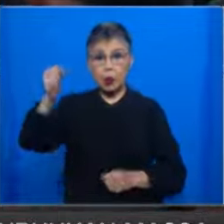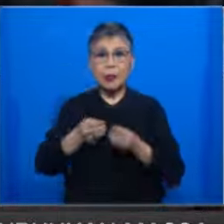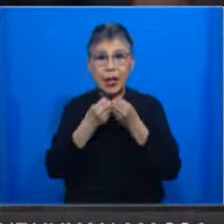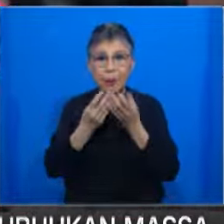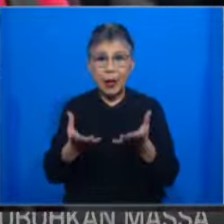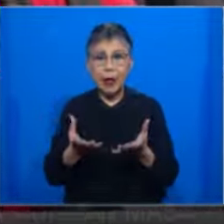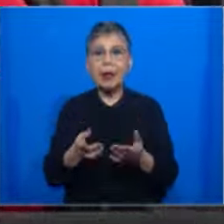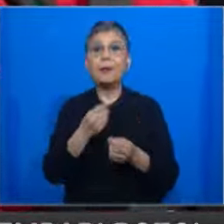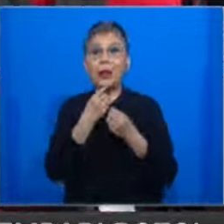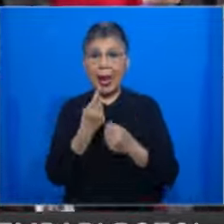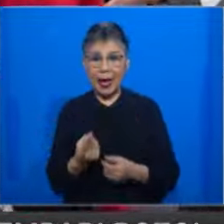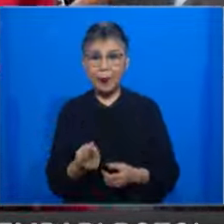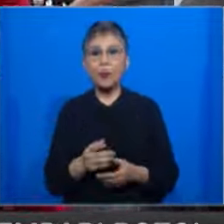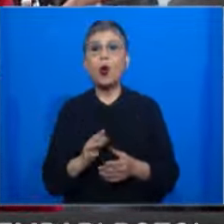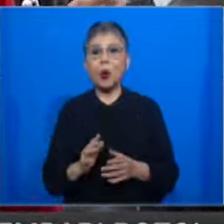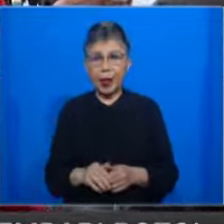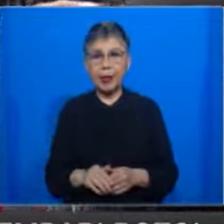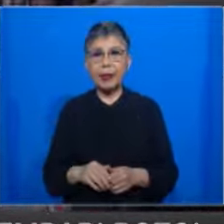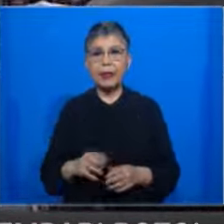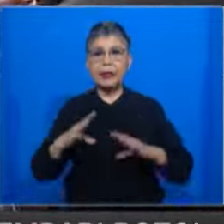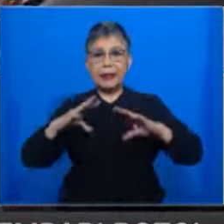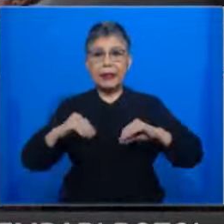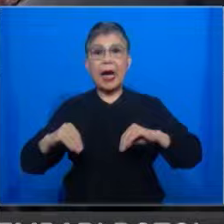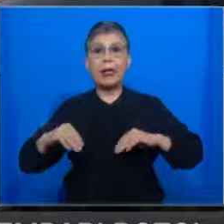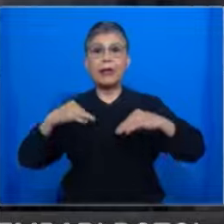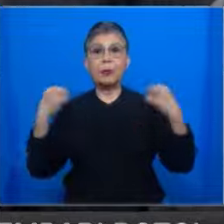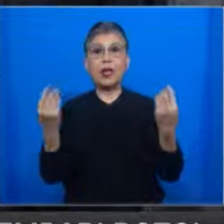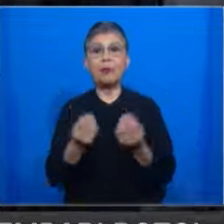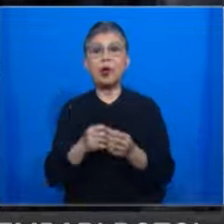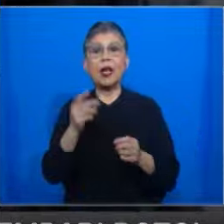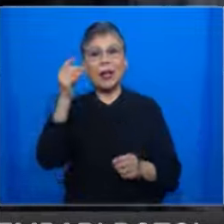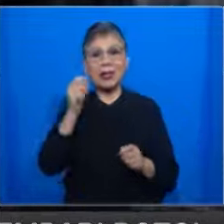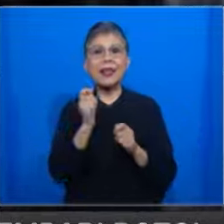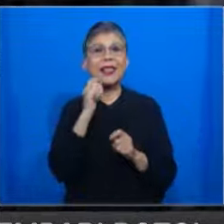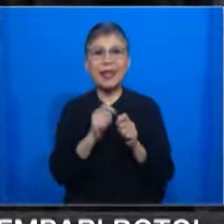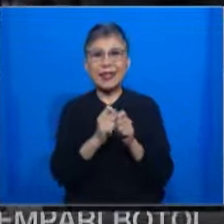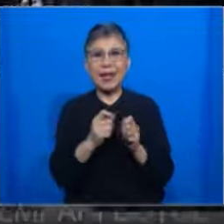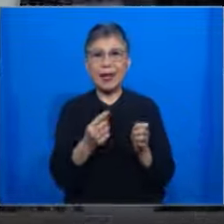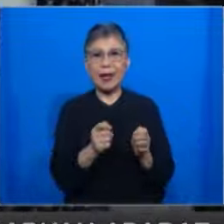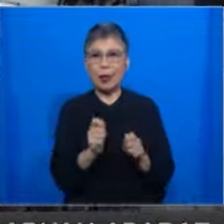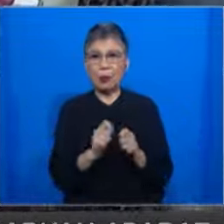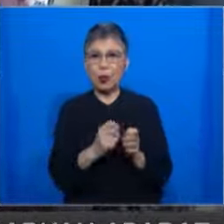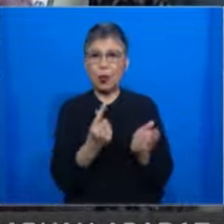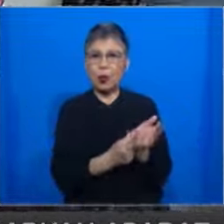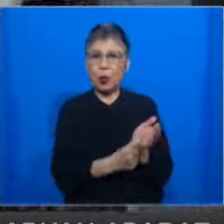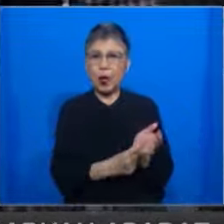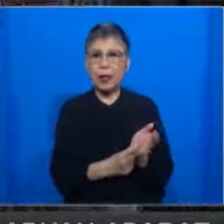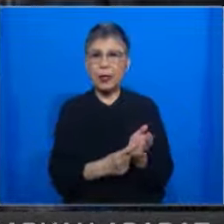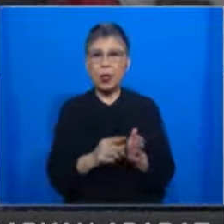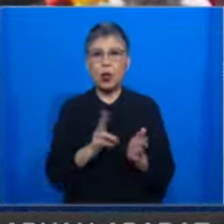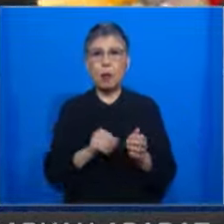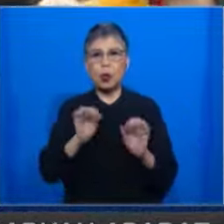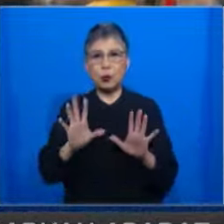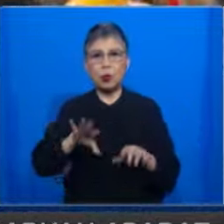menyampaikan bahwa sidang paripurna terkait dengan rencana untuk melakukan revisi dari Undang-Undang Nomor